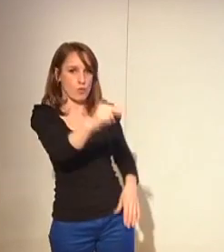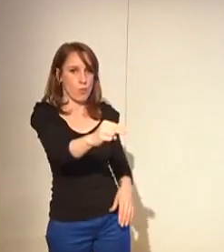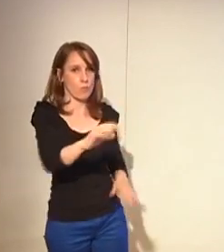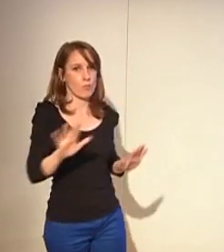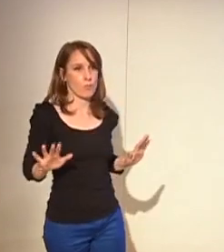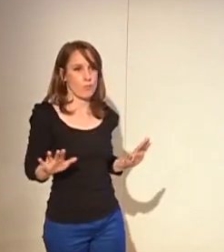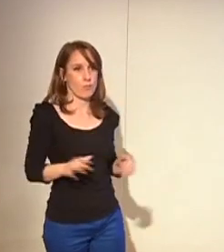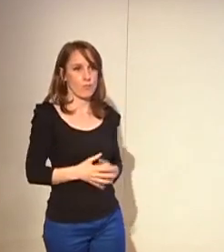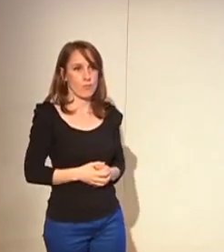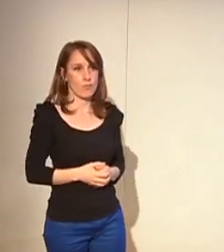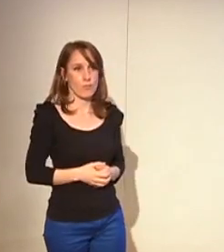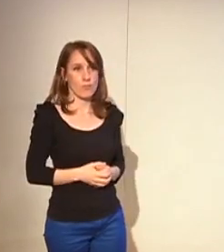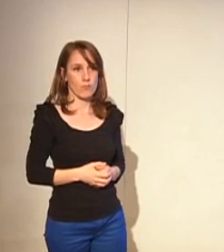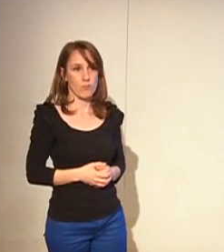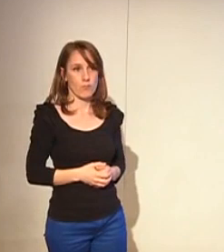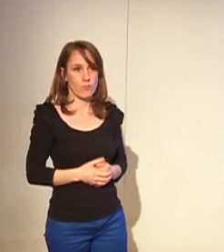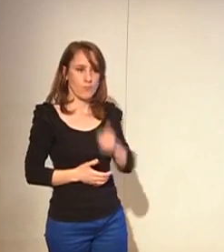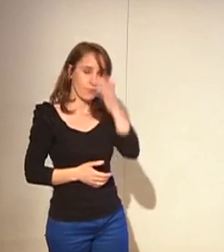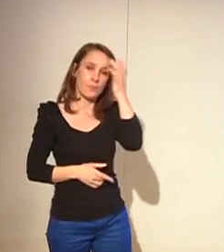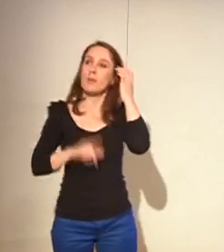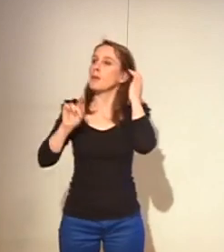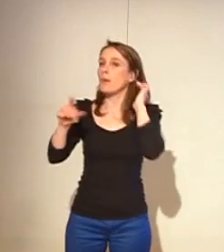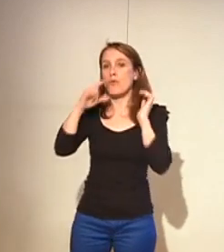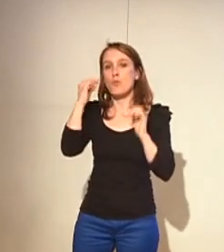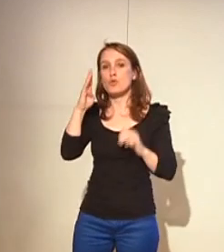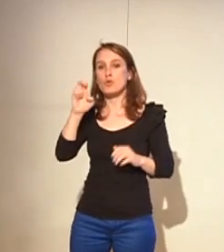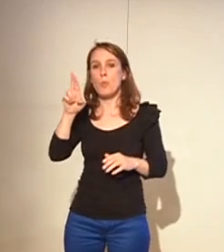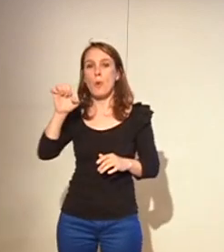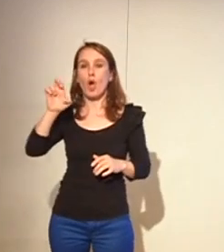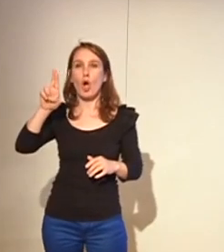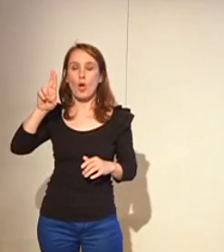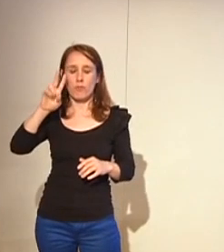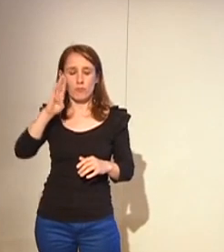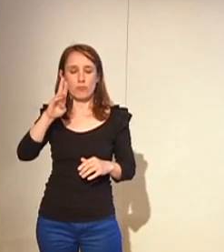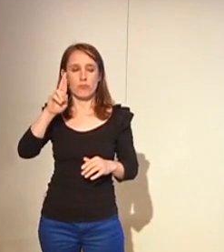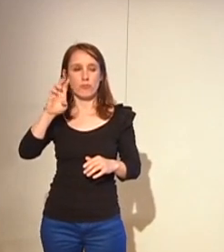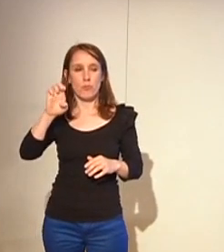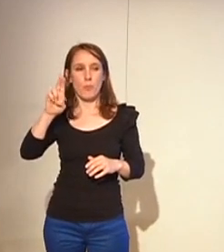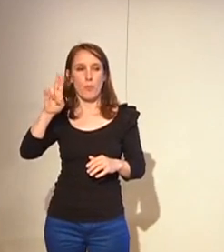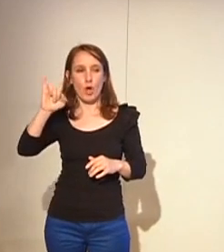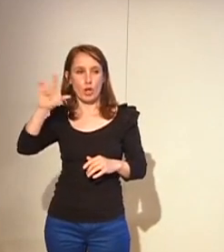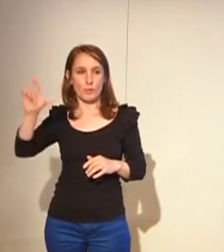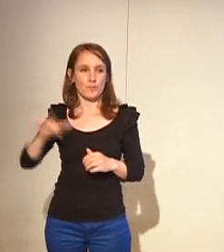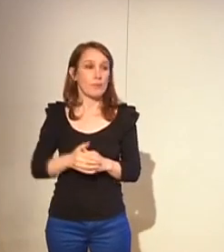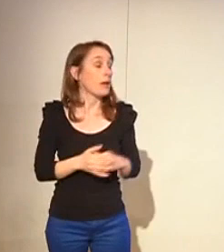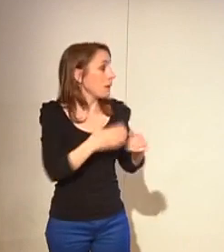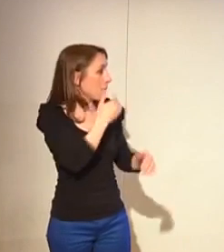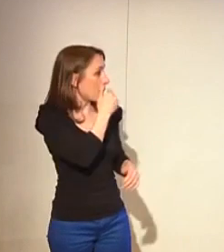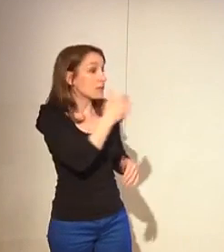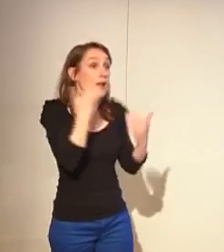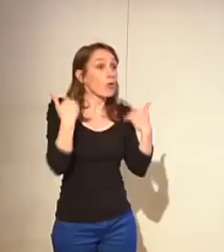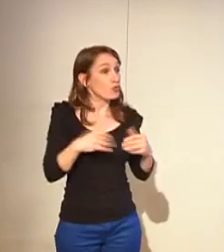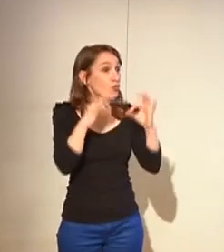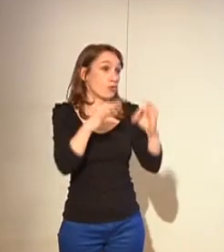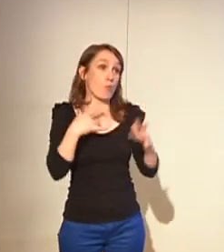délibération alors monsieur oui monsieur le Maire mes chers collègues merci euh je n'ai pas encore l'expérience de Monsieur Safar dans